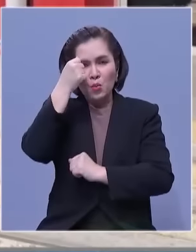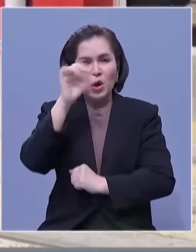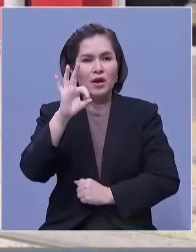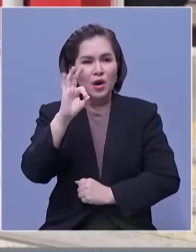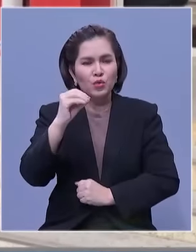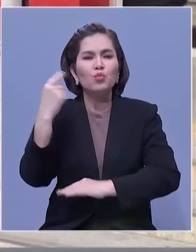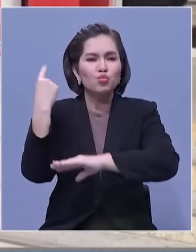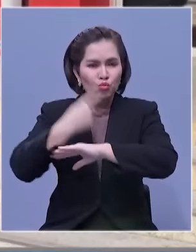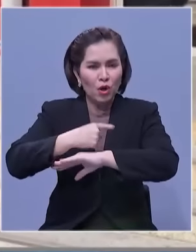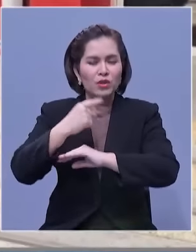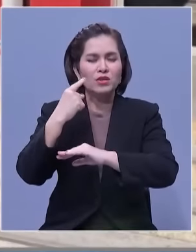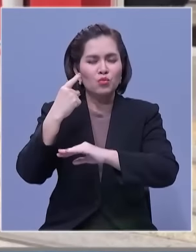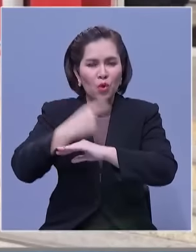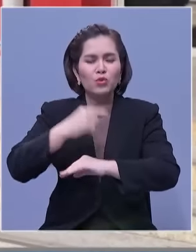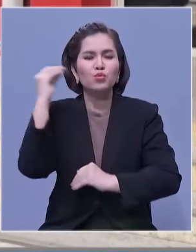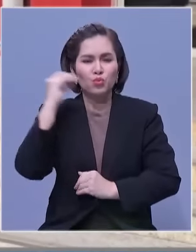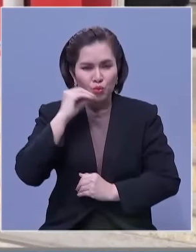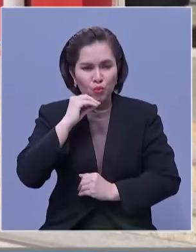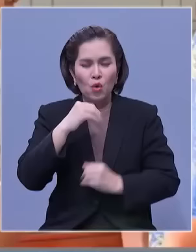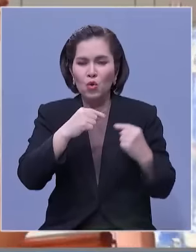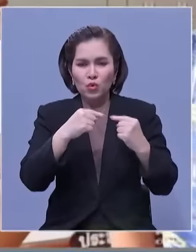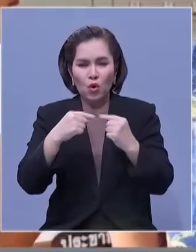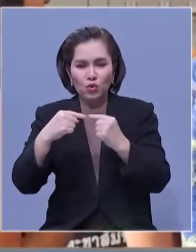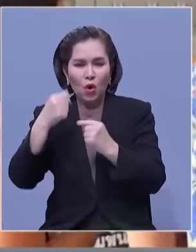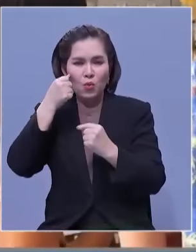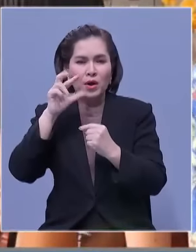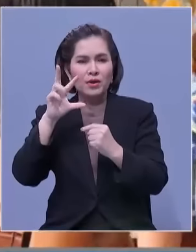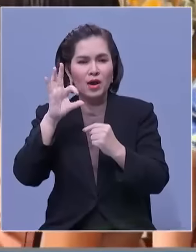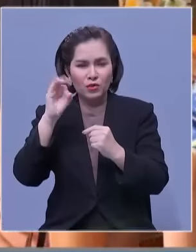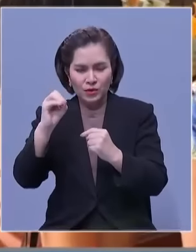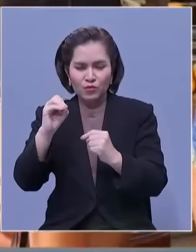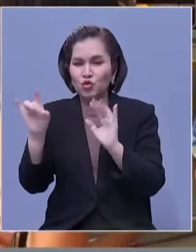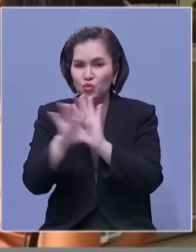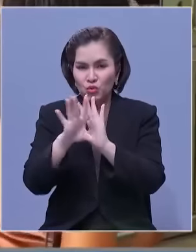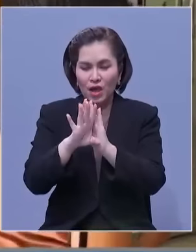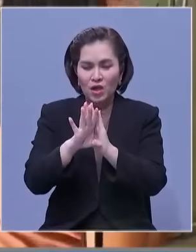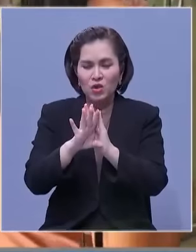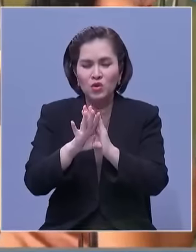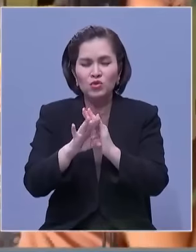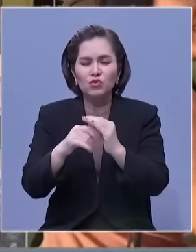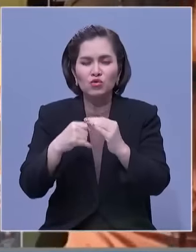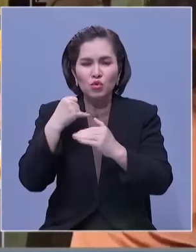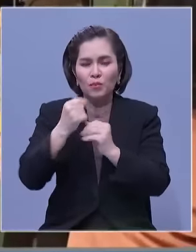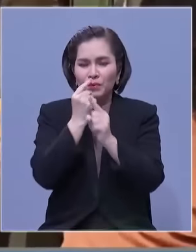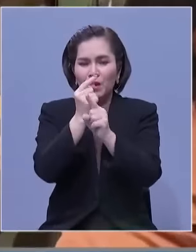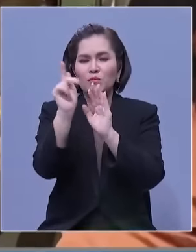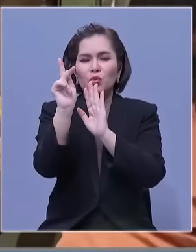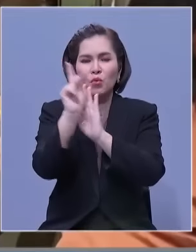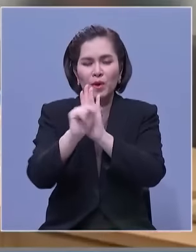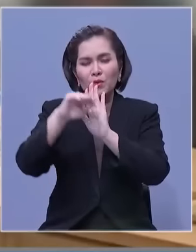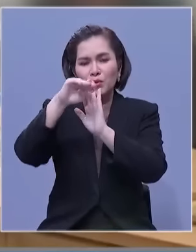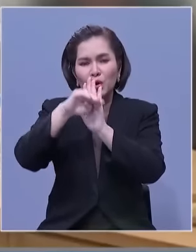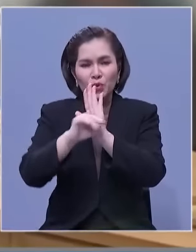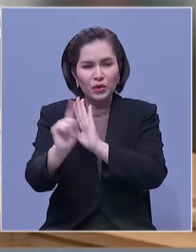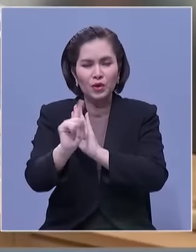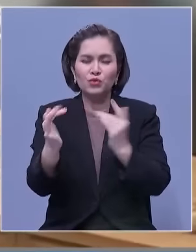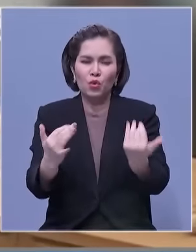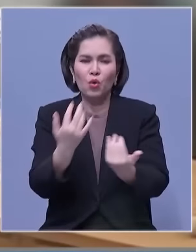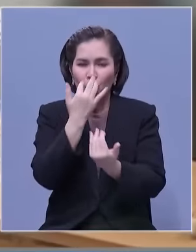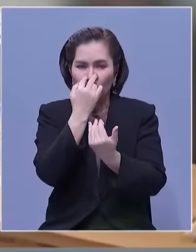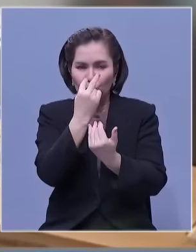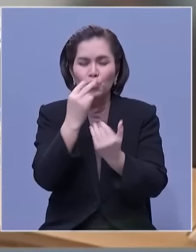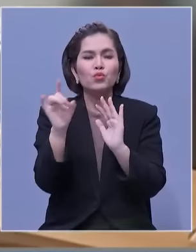มมุติว่าถ้าคดีความยังไม่สิ้นสุดก็ต่อแบบนี้ไปเรื่อยๆจนกว่าจะสิ้นสุดนะซึ่งเมื่อวานนี้เนี่ยประเด็นที่หลายๆท่านอาจจะยัง